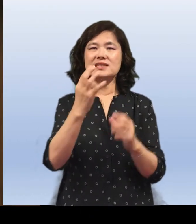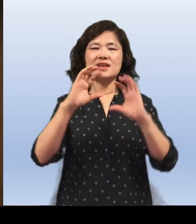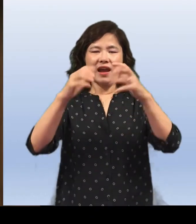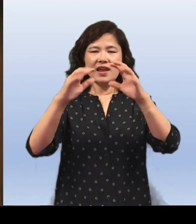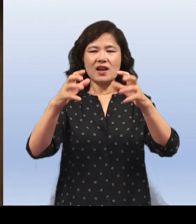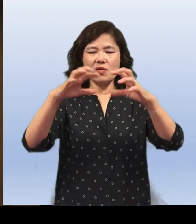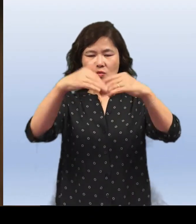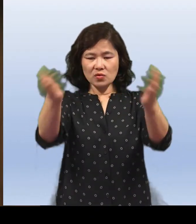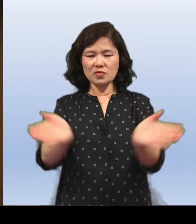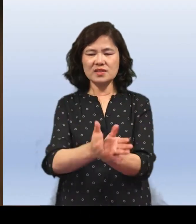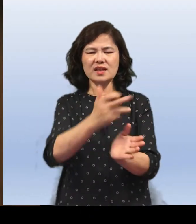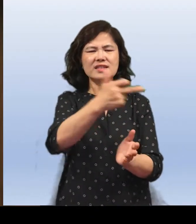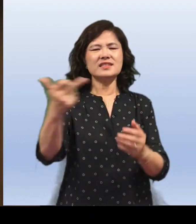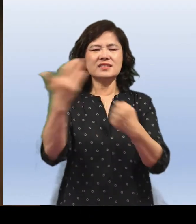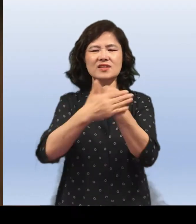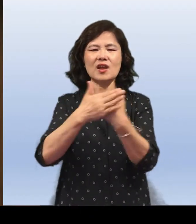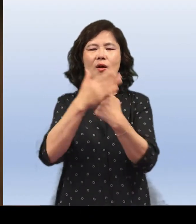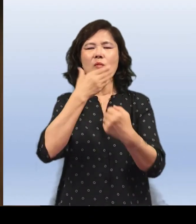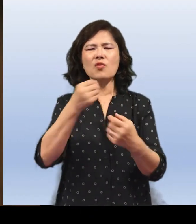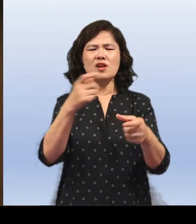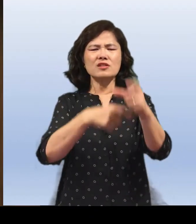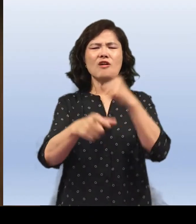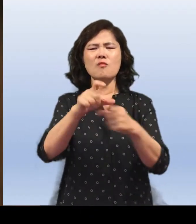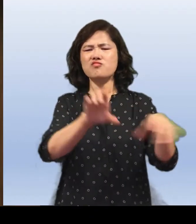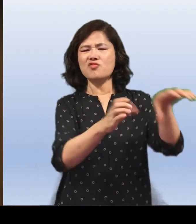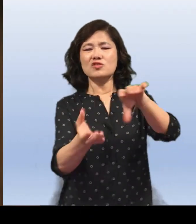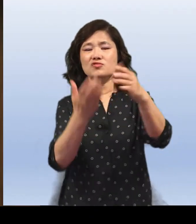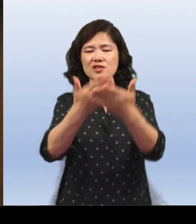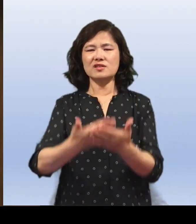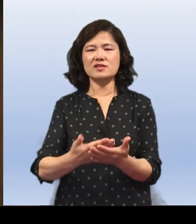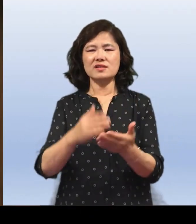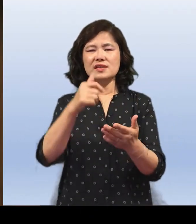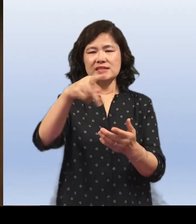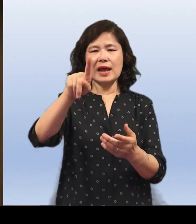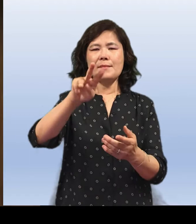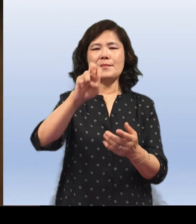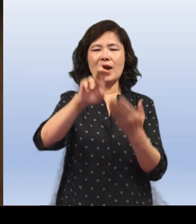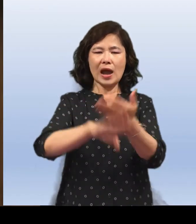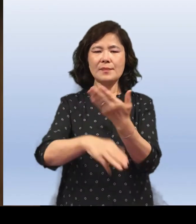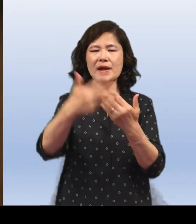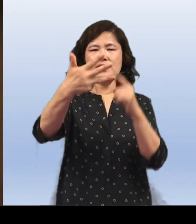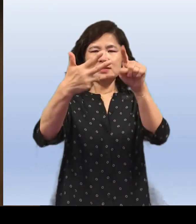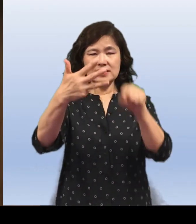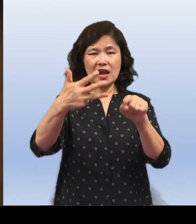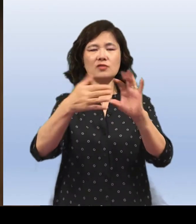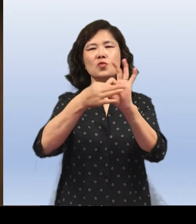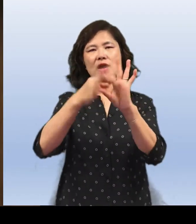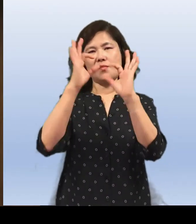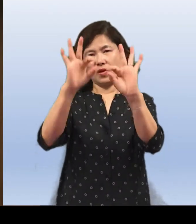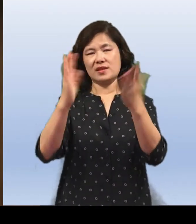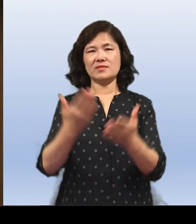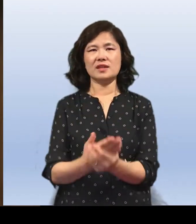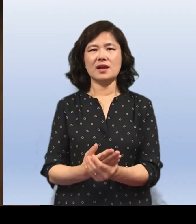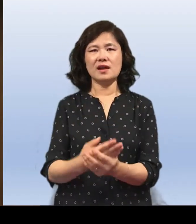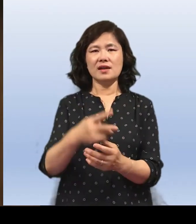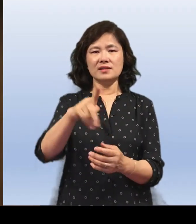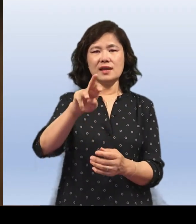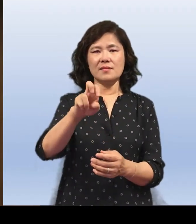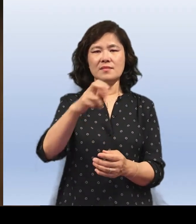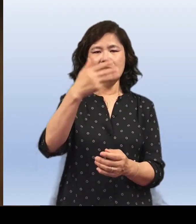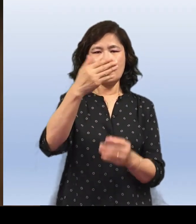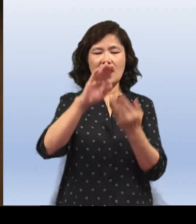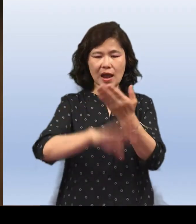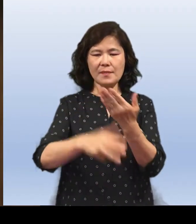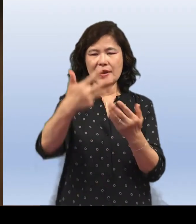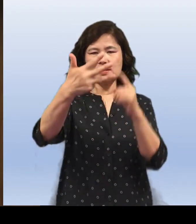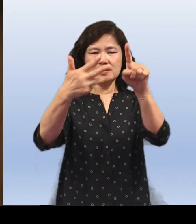큰 은혜와 복을 더하시는 것을 사무엘하 8장을 통해서 볼 수 있게 됩니다. 사무엘하 8장 6절